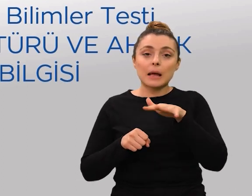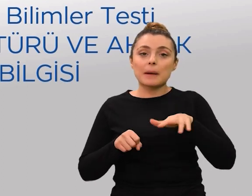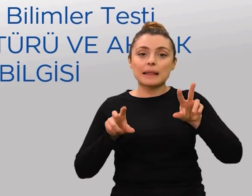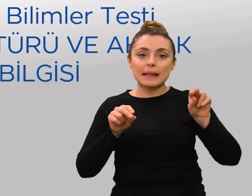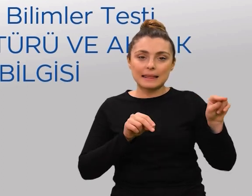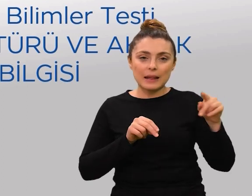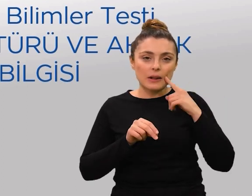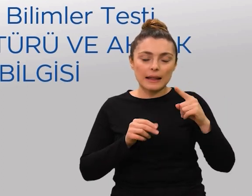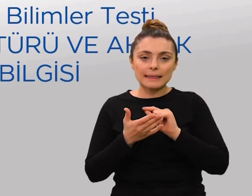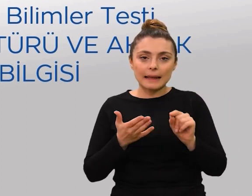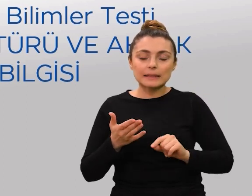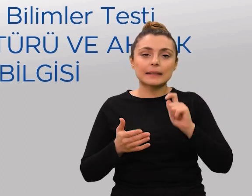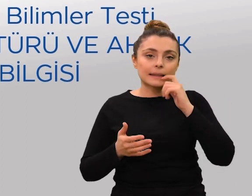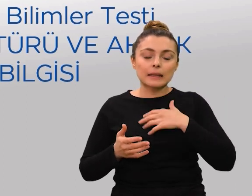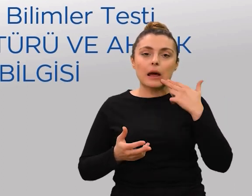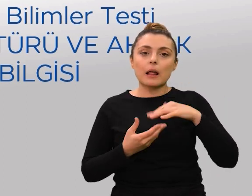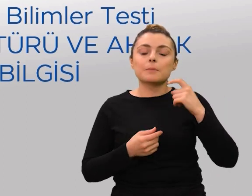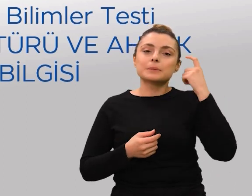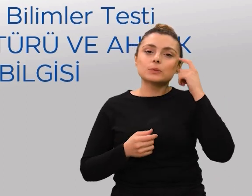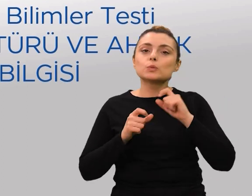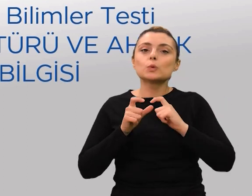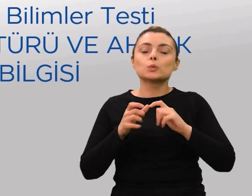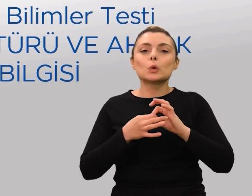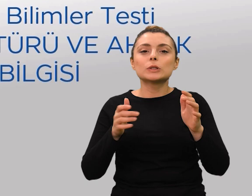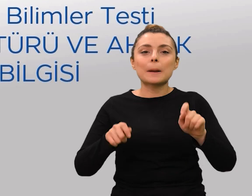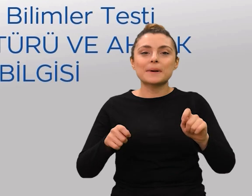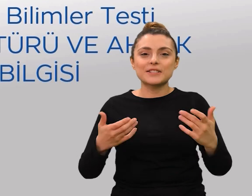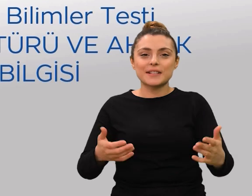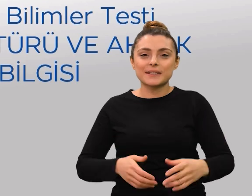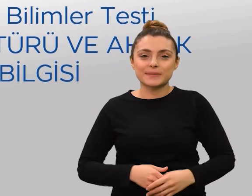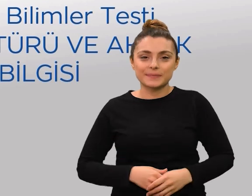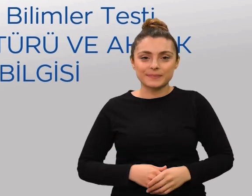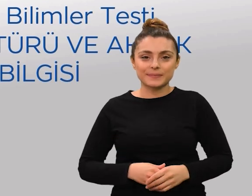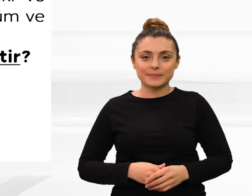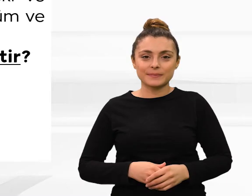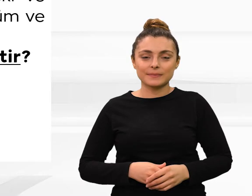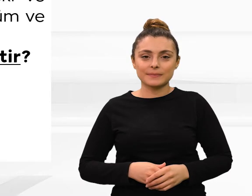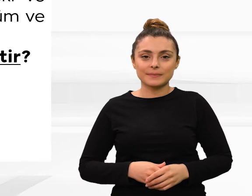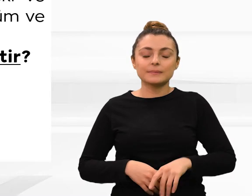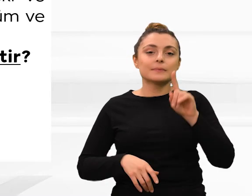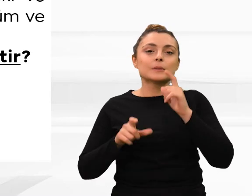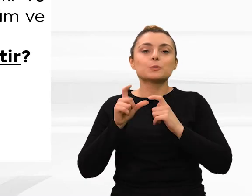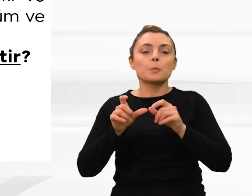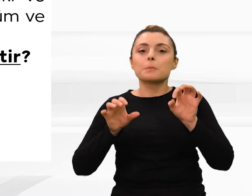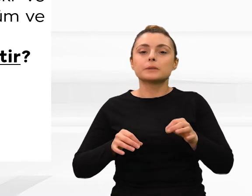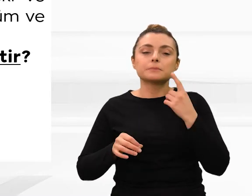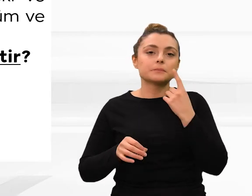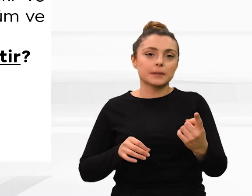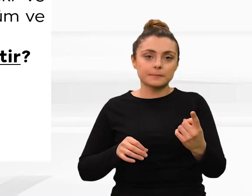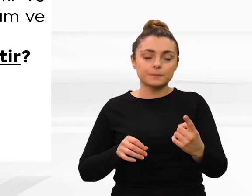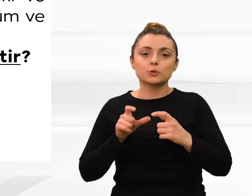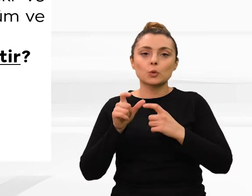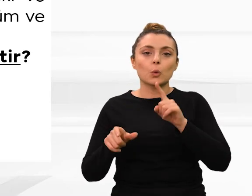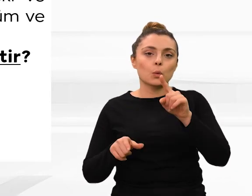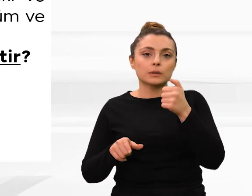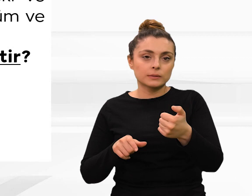yeterli testindeki Din Kültürü ve Ahlak Bilgisi sorularını çözeceğiz ilk sorumuza başlıyorum başlayalım